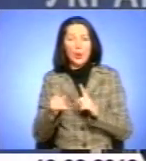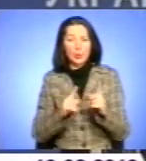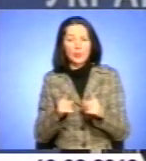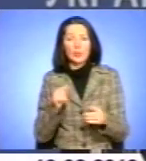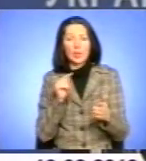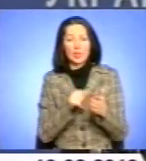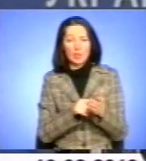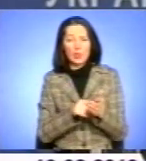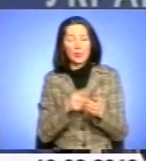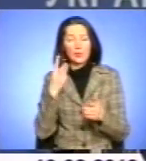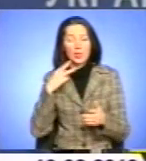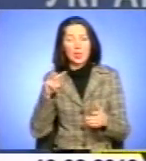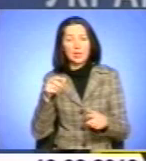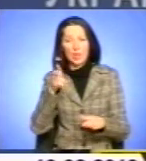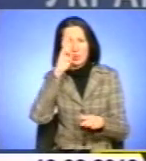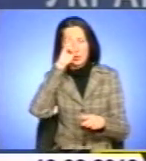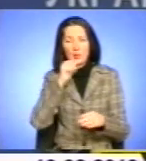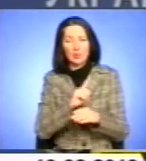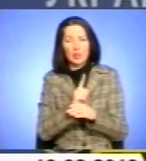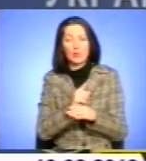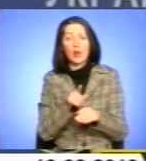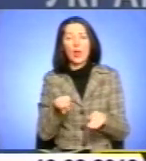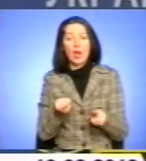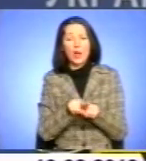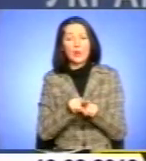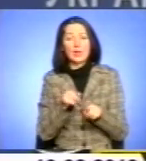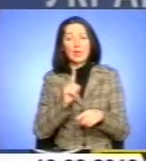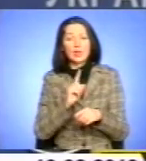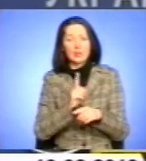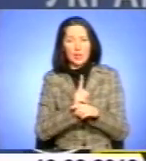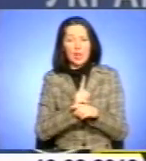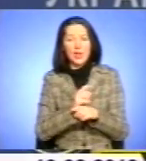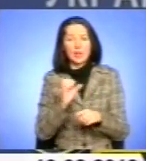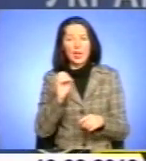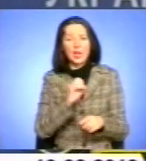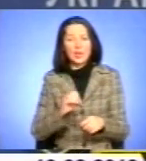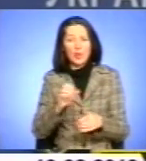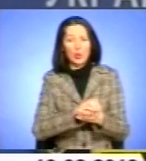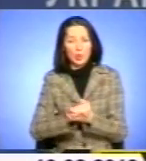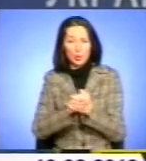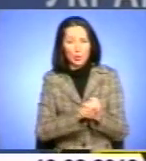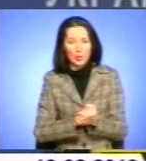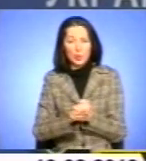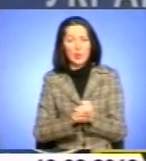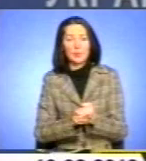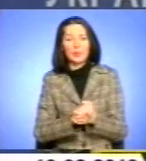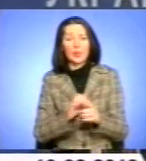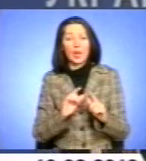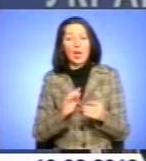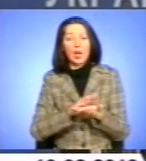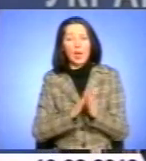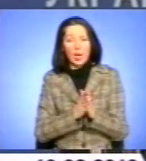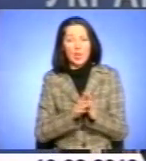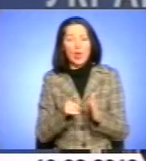государственных стандартов со стандартами Евросоюза Кабинет министров Украины регламентировал применение тахографов на